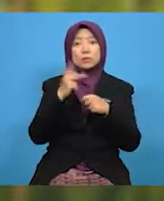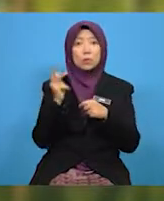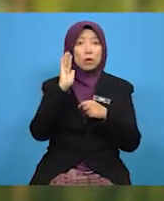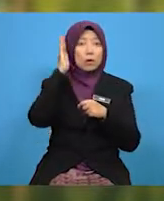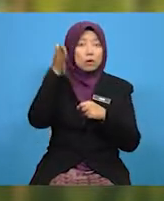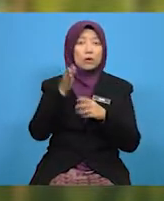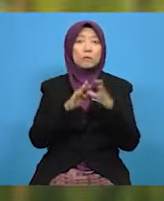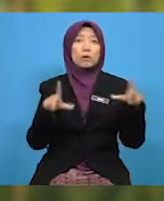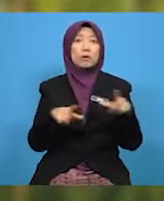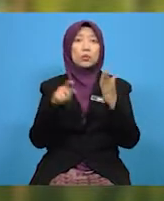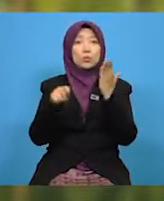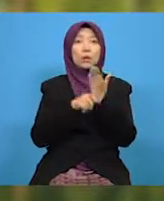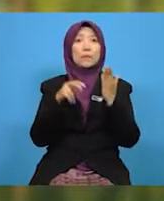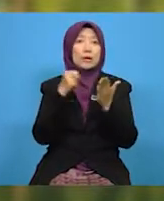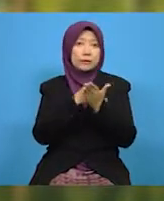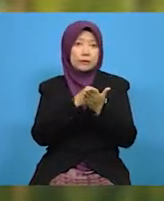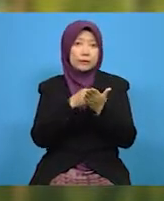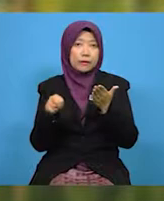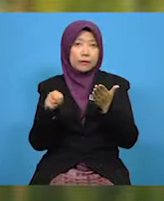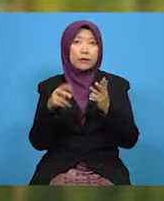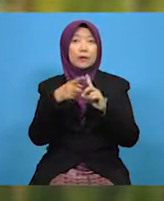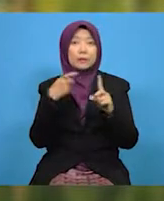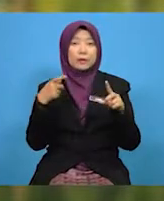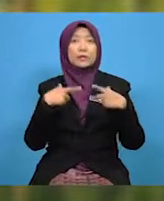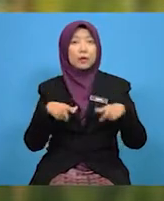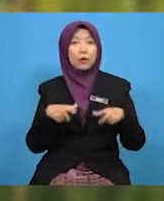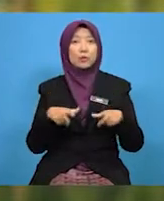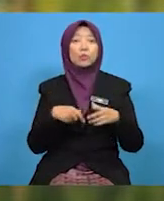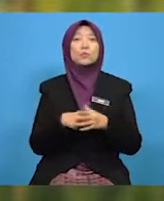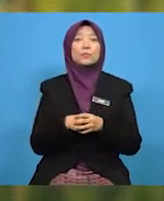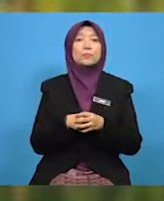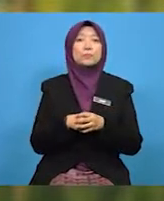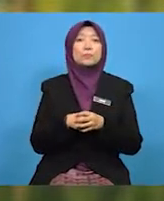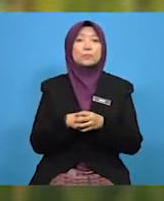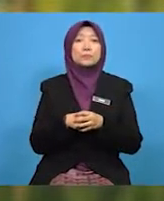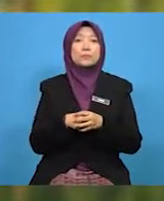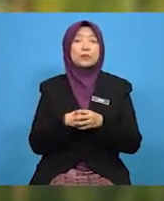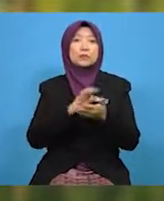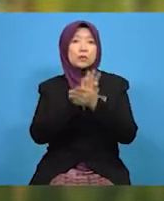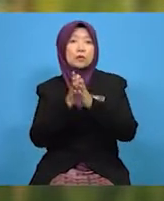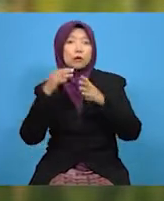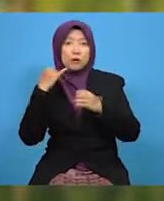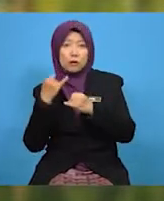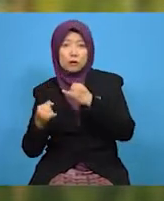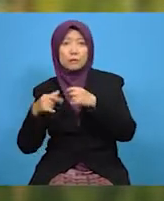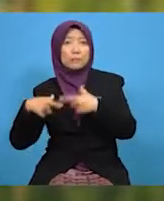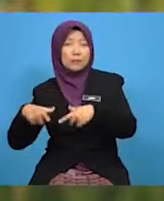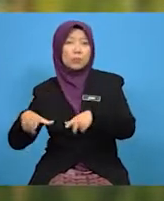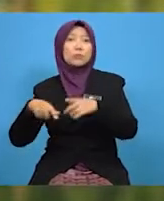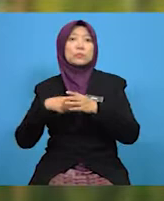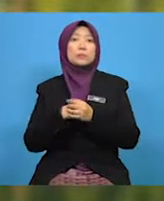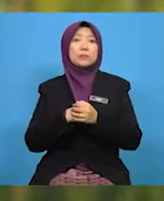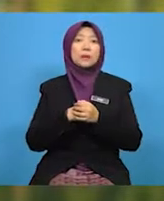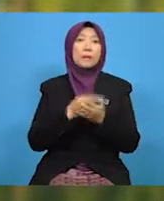terjadi pertambahan nilai iaitu daripada kayu balak kepada papan menjadi perabot dan nilai barang terus